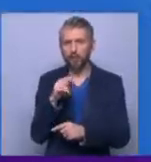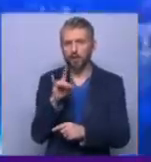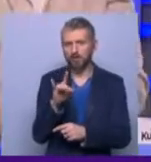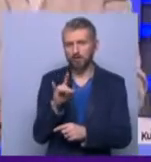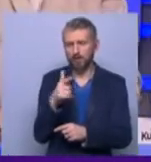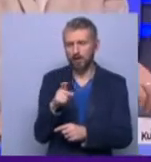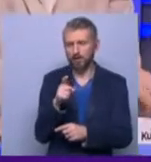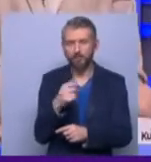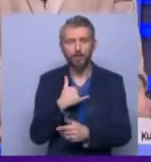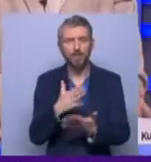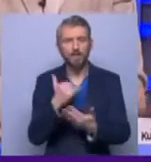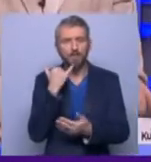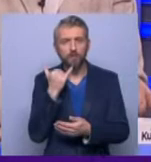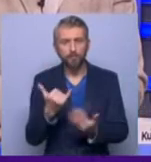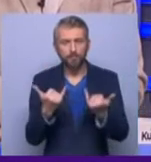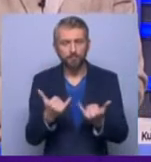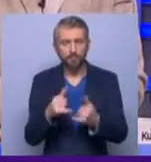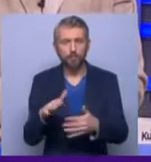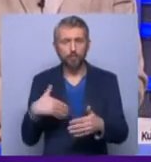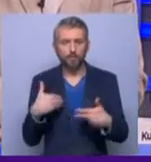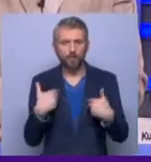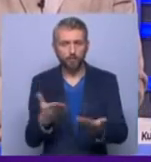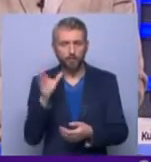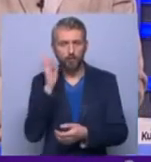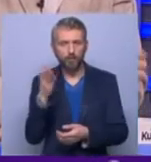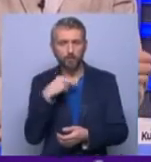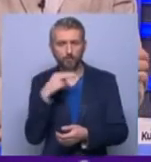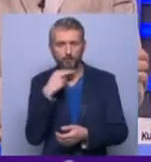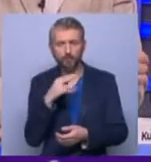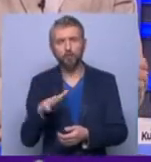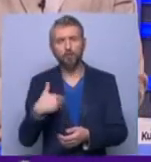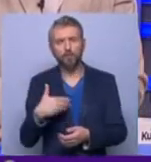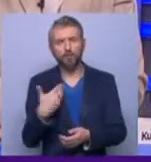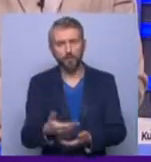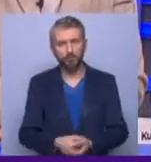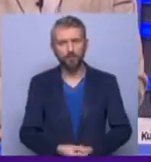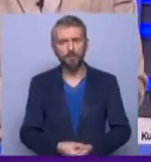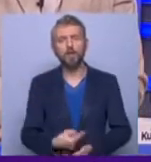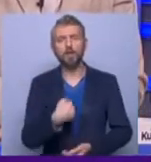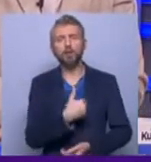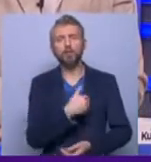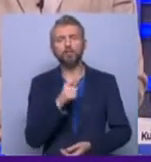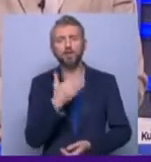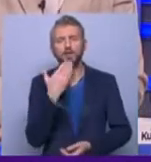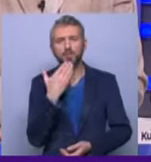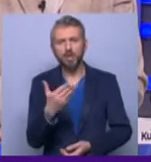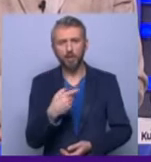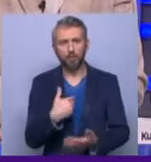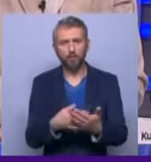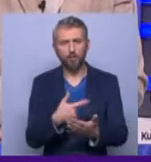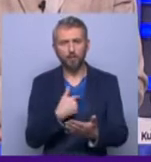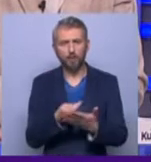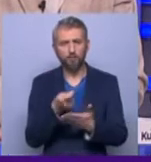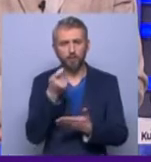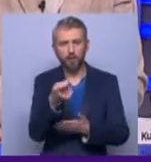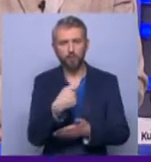У нас є телефонний дзвінок на цей момент. Алло, добрий вечір, слухаємо вас уважно. Добрий вечір. Я хочу вас питати, я от подав, у